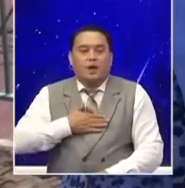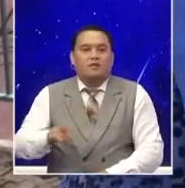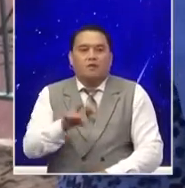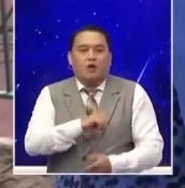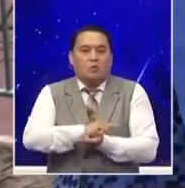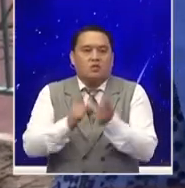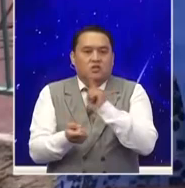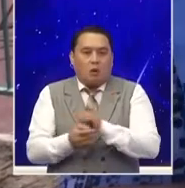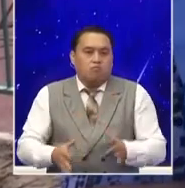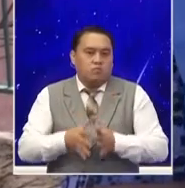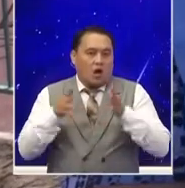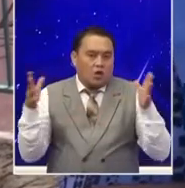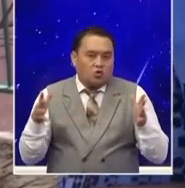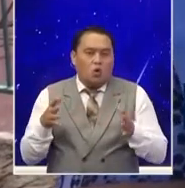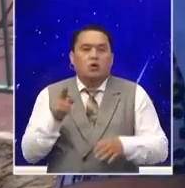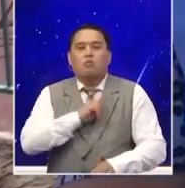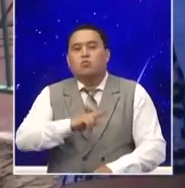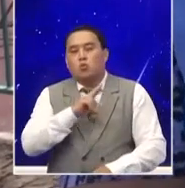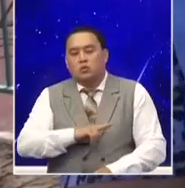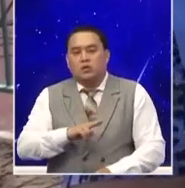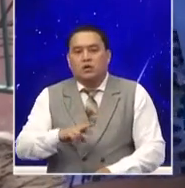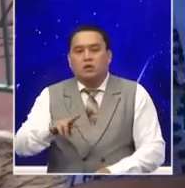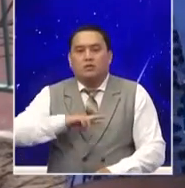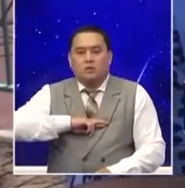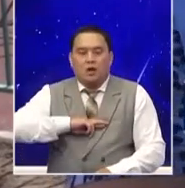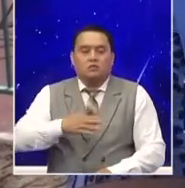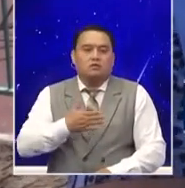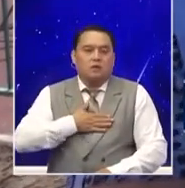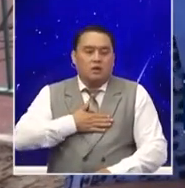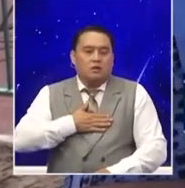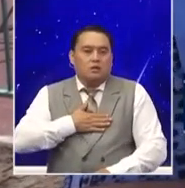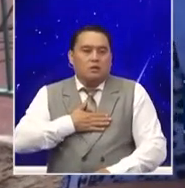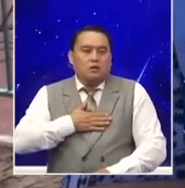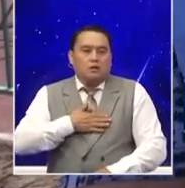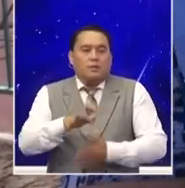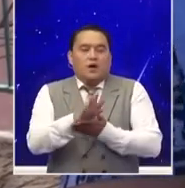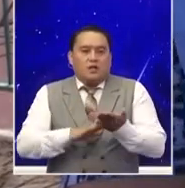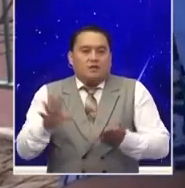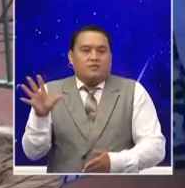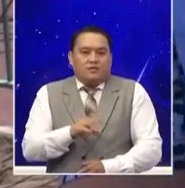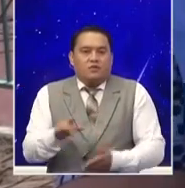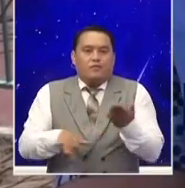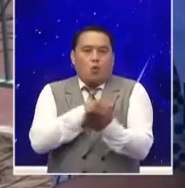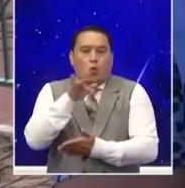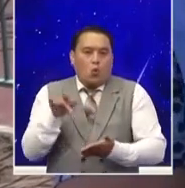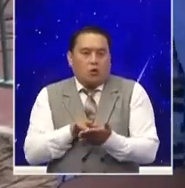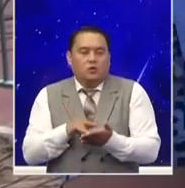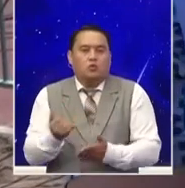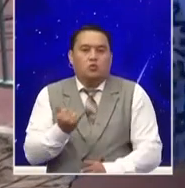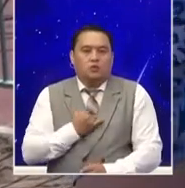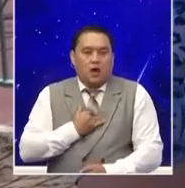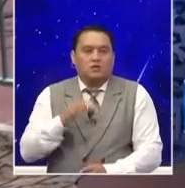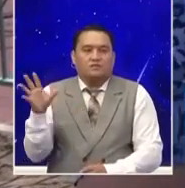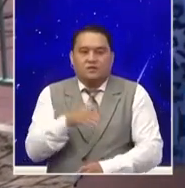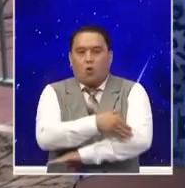произошли такие большие изменения и большие работы. На протяжении всего нашего города.